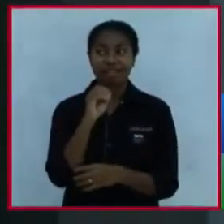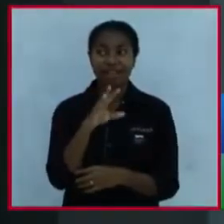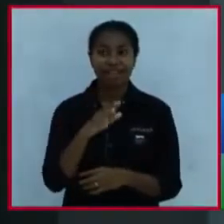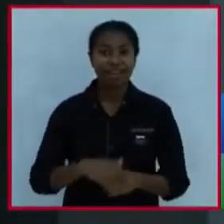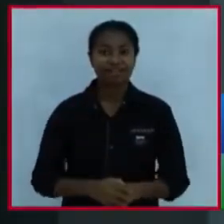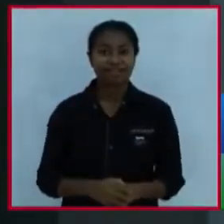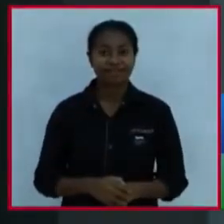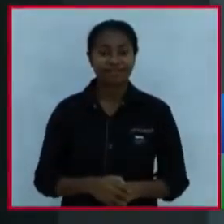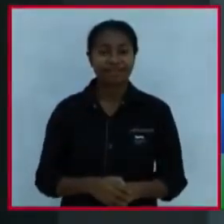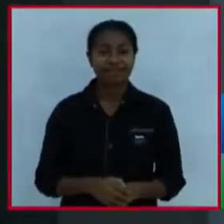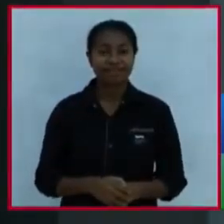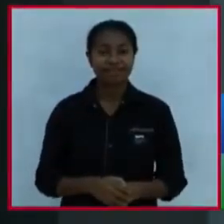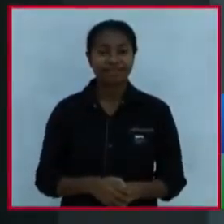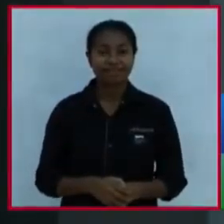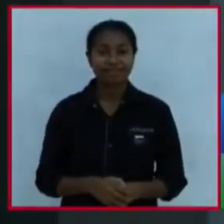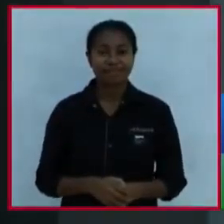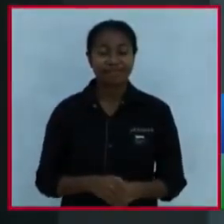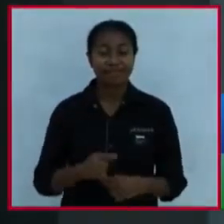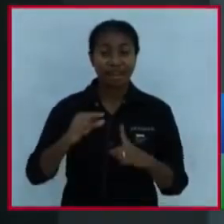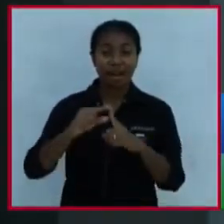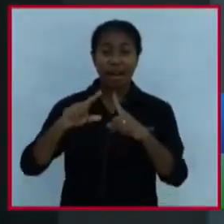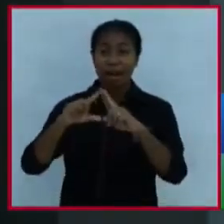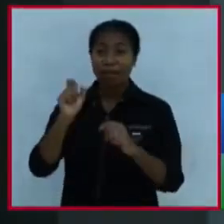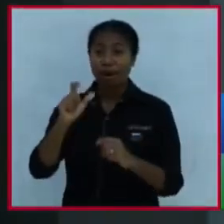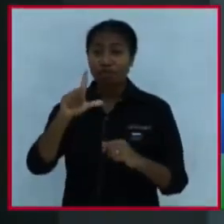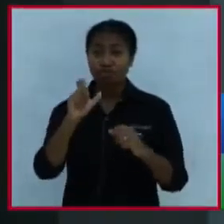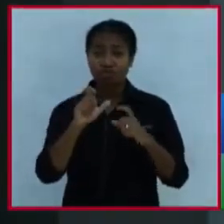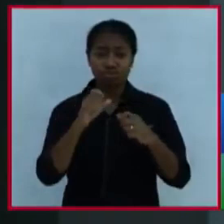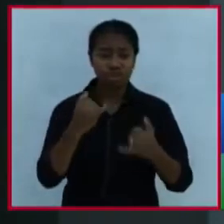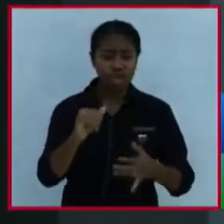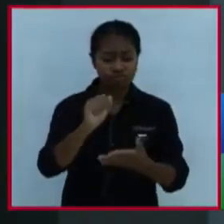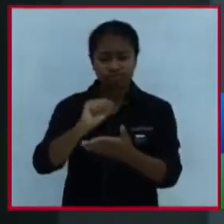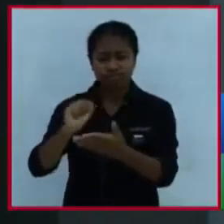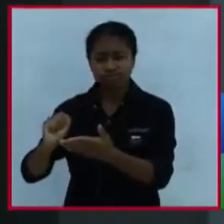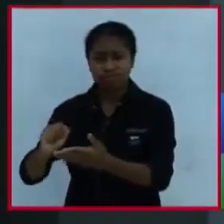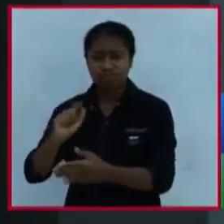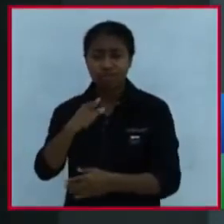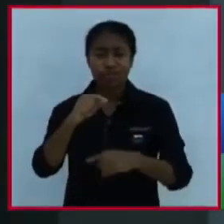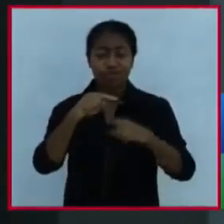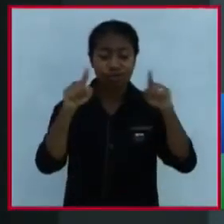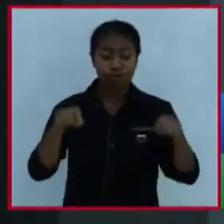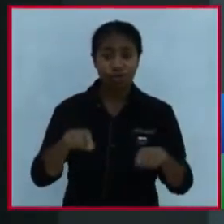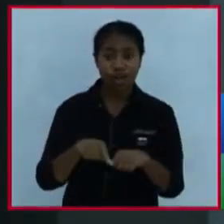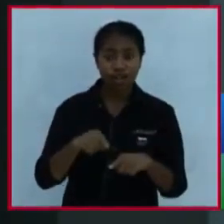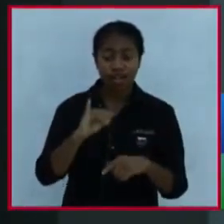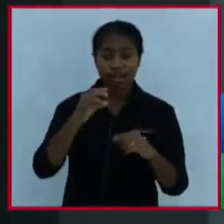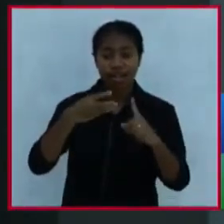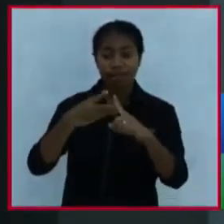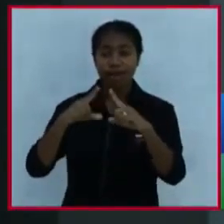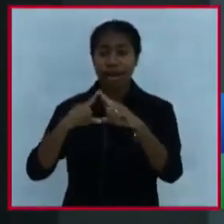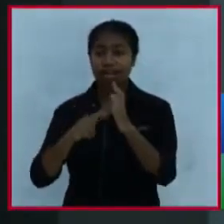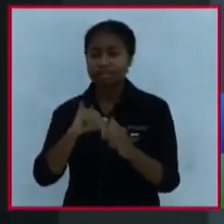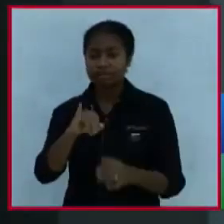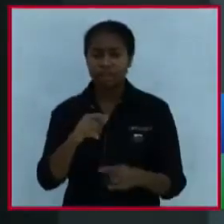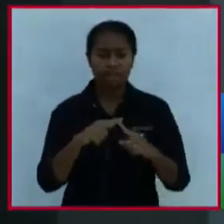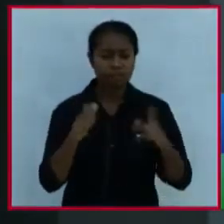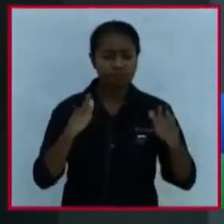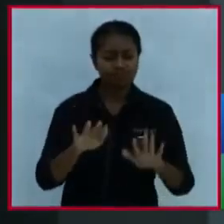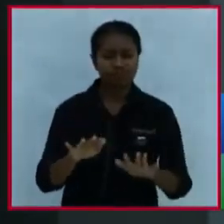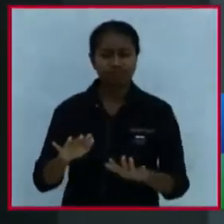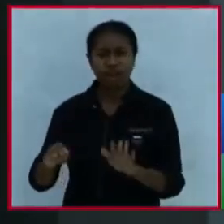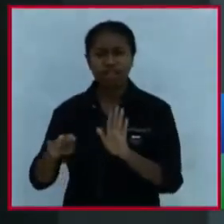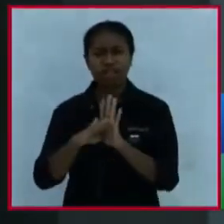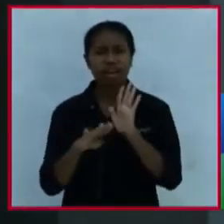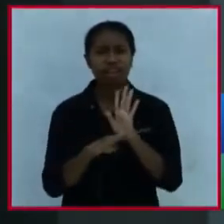pandangan tradisionil mengatakan bahwa Paulus lah yang menulis surat Ibrani tapi ada banyak data dari dalam